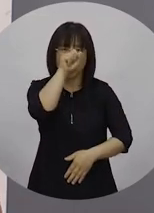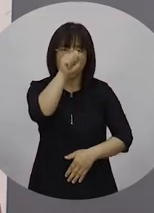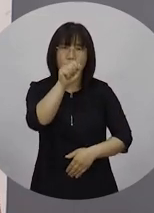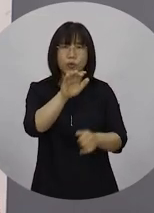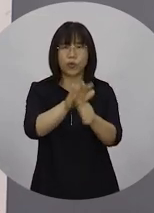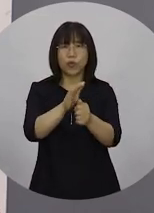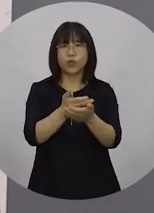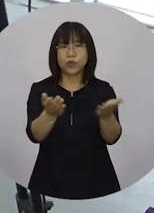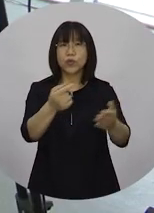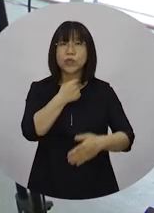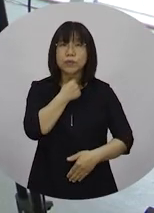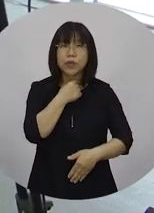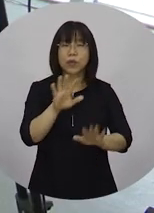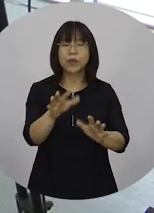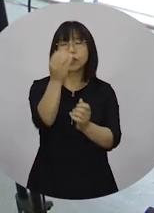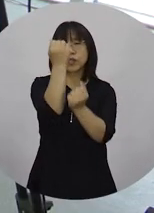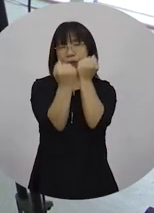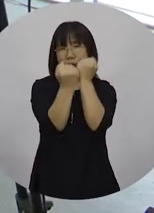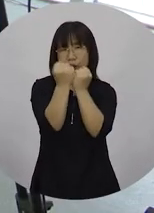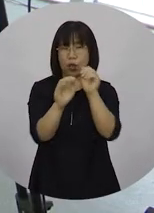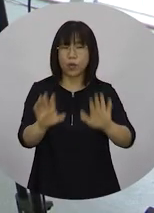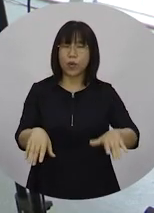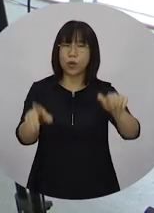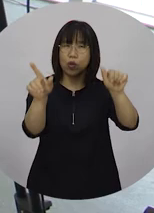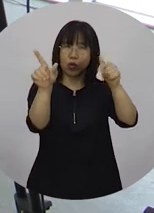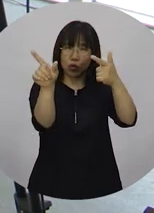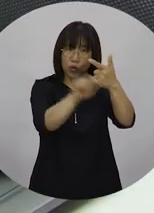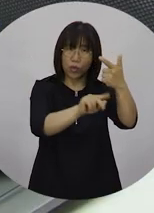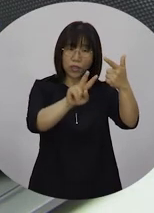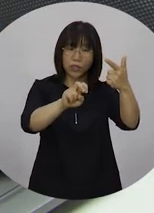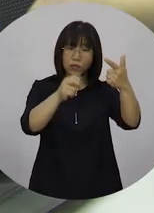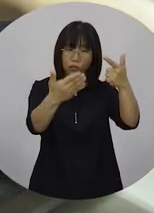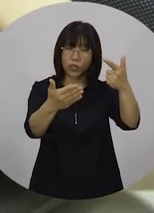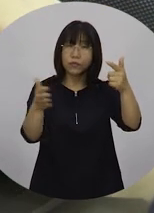부탁드립니다. 이번 설명회는 오는 29일 오후